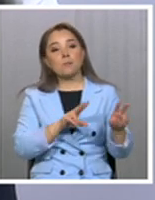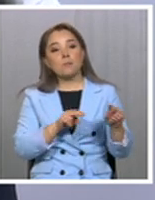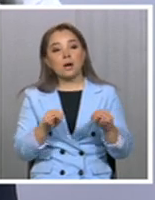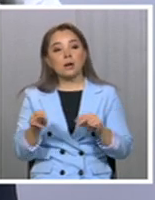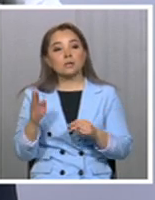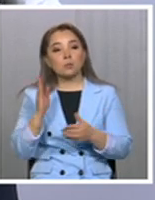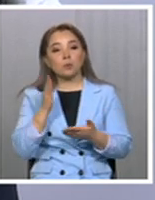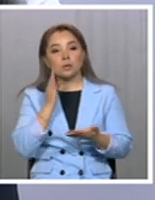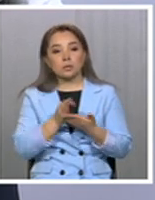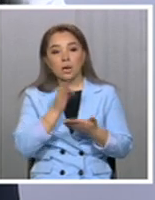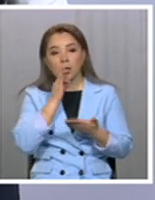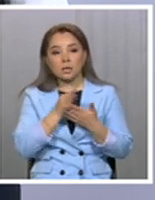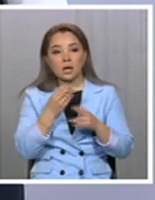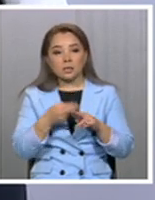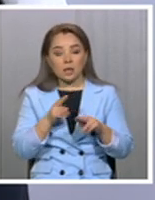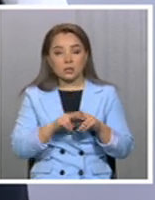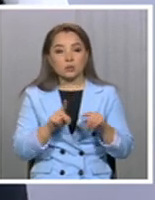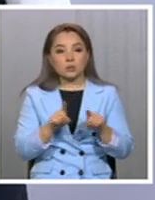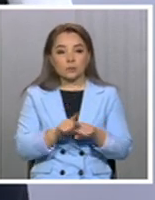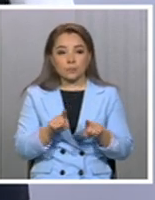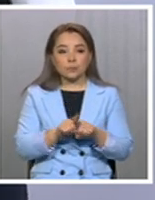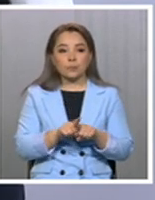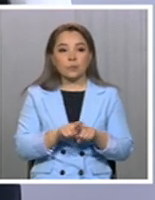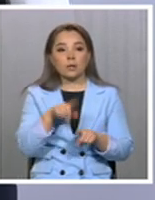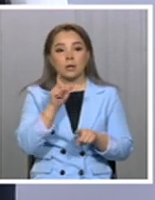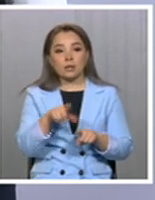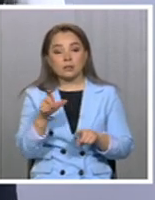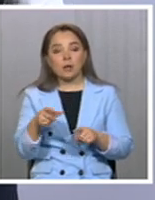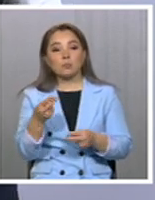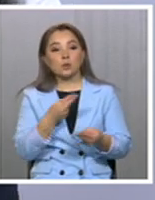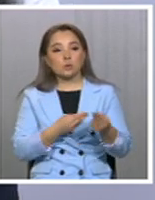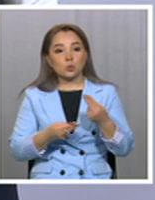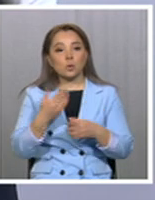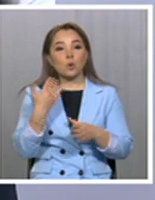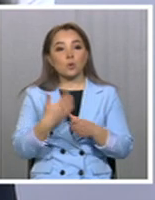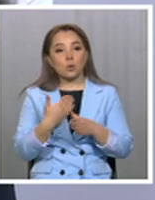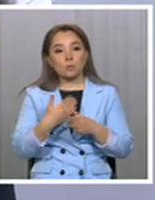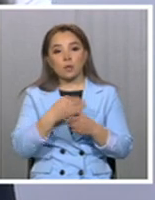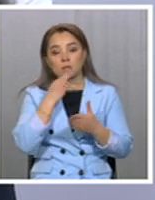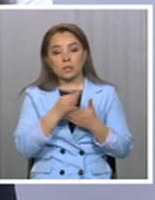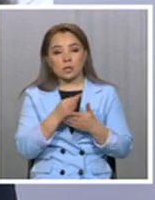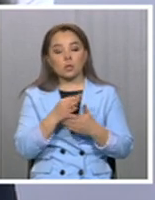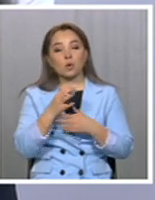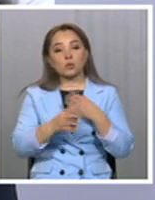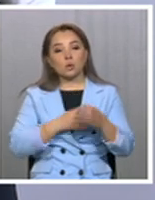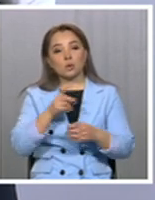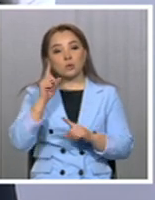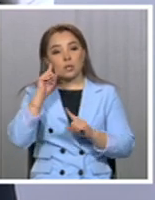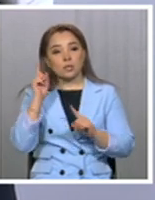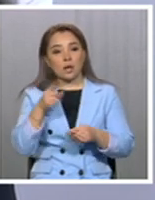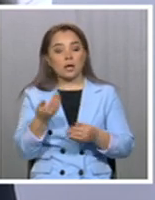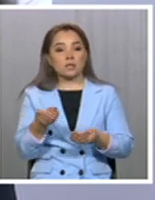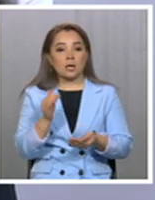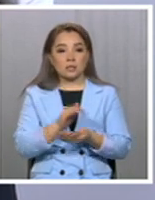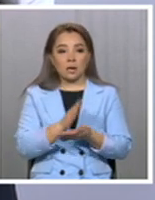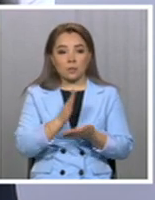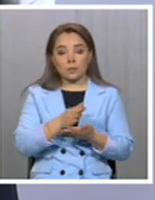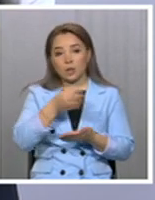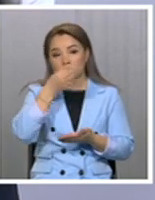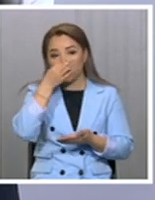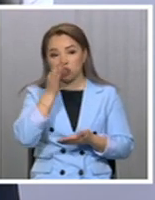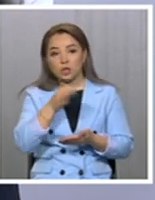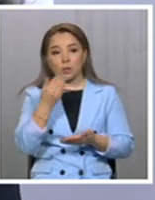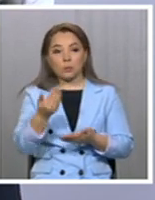деген. Және сол секілді адам суреттің көмегімен дүниені таниды. Ал тәжірибе